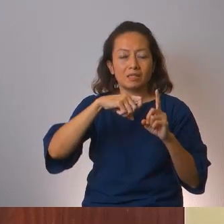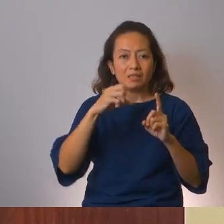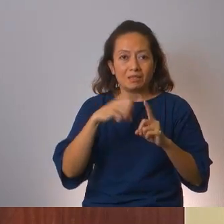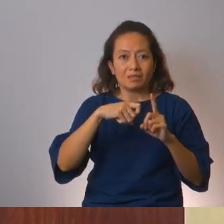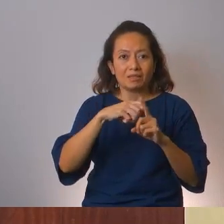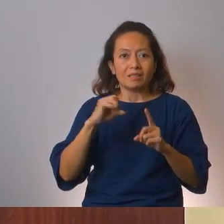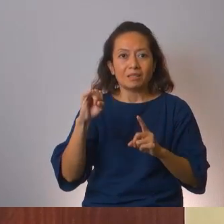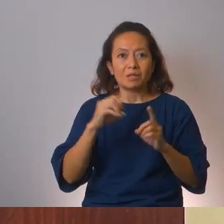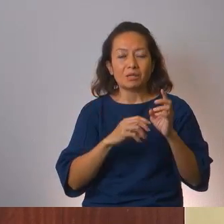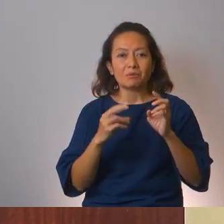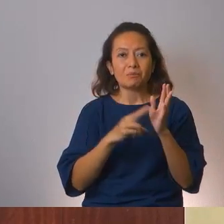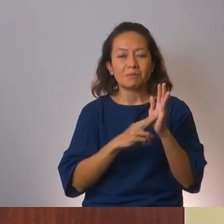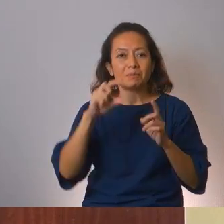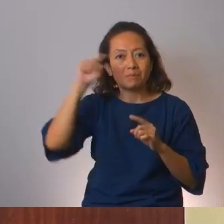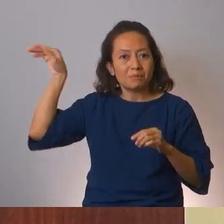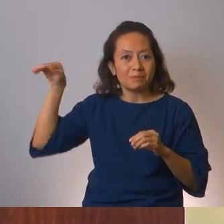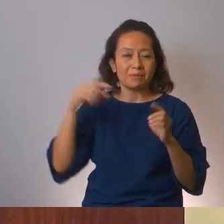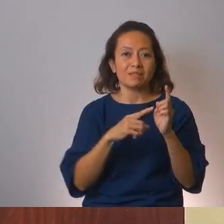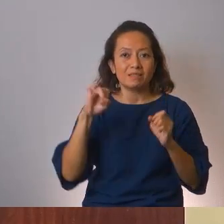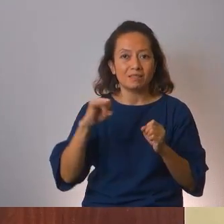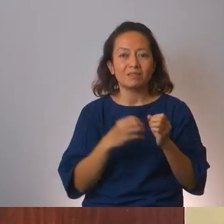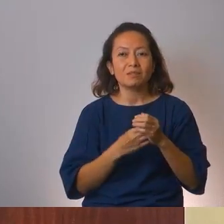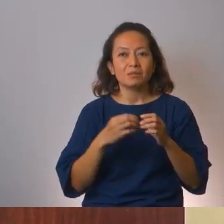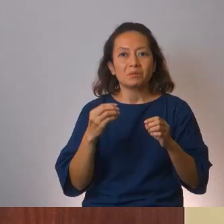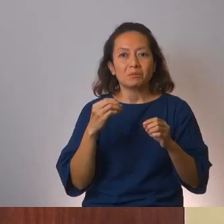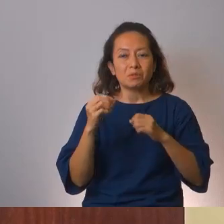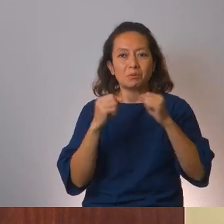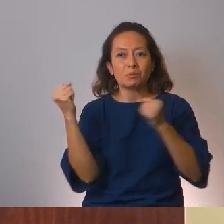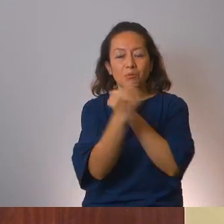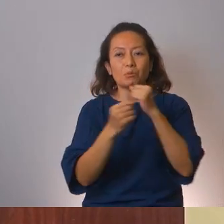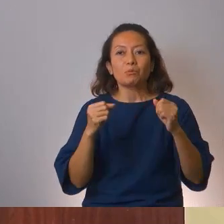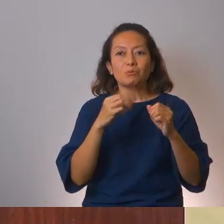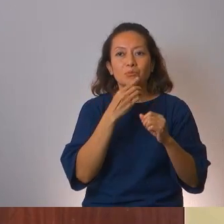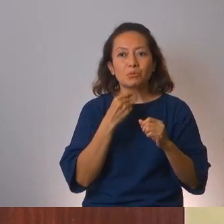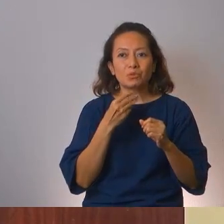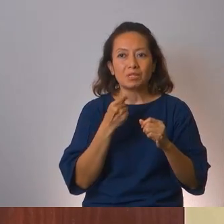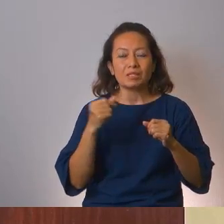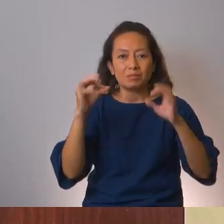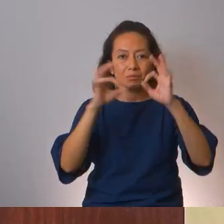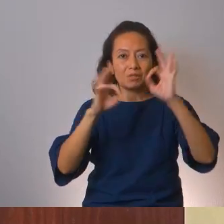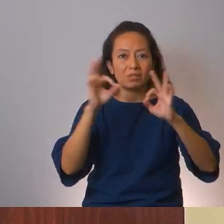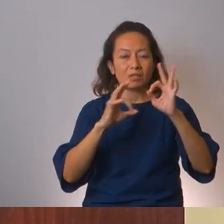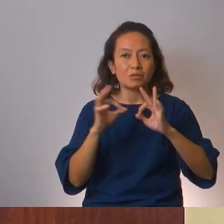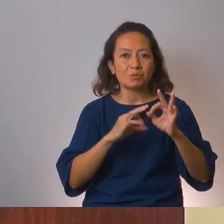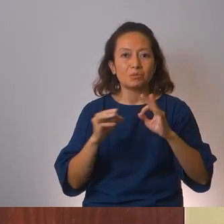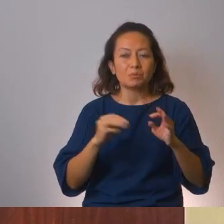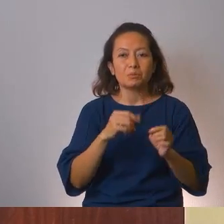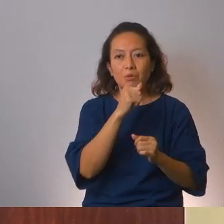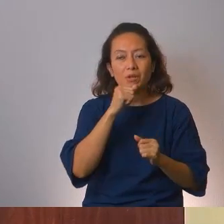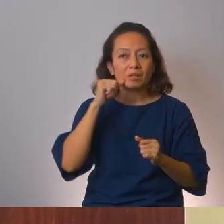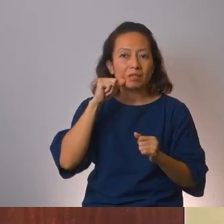salju. Sekalipun berwarna merah seperti kain kesumbah, akan menjadi putih seperti bulu